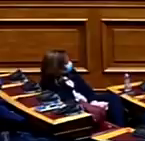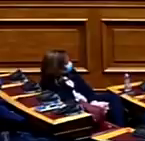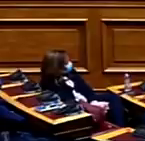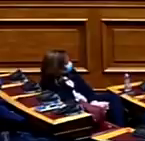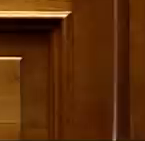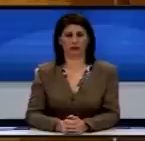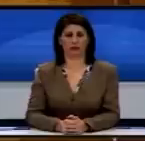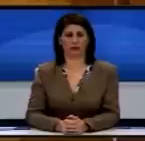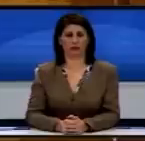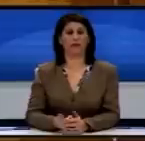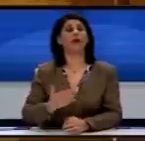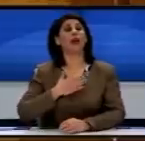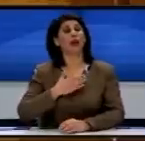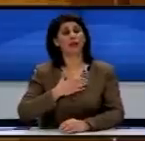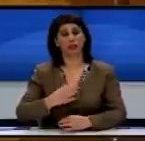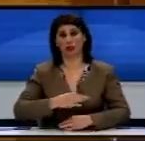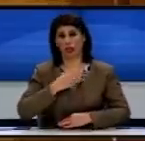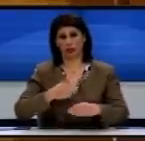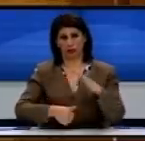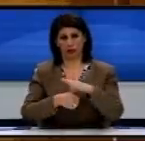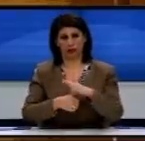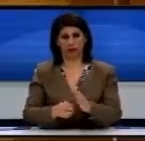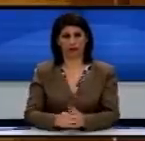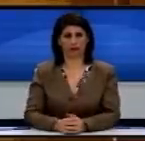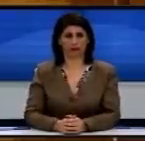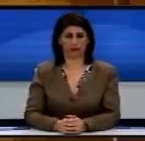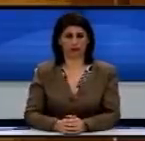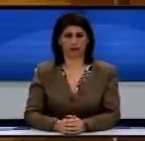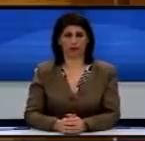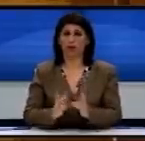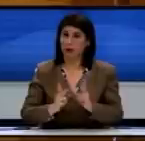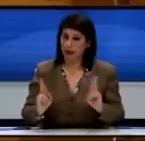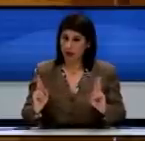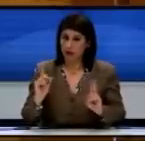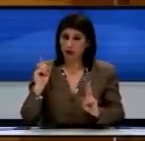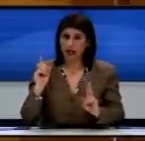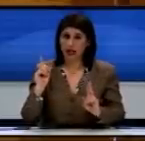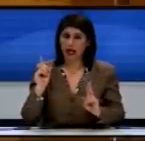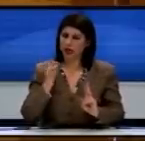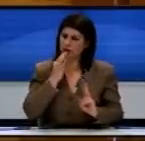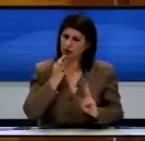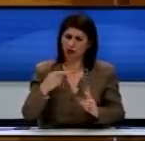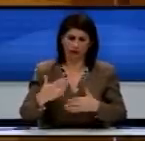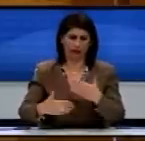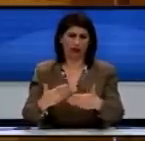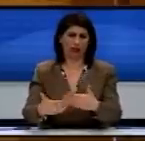Ευχαριστώ, κύριε Πρόεδρε. Επιτρέψτε μου ένα σχόλιο επί της διαδικασίας.